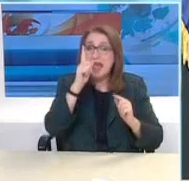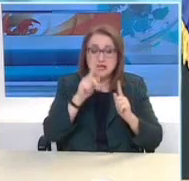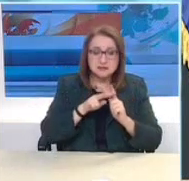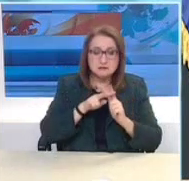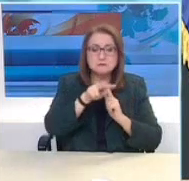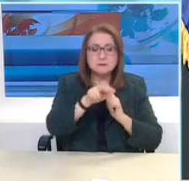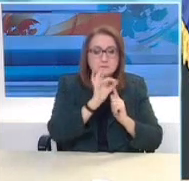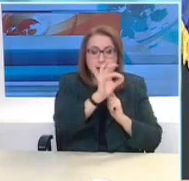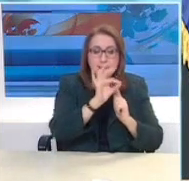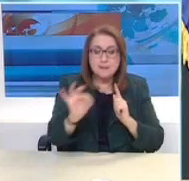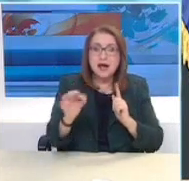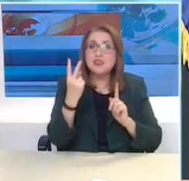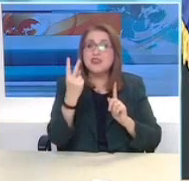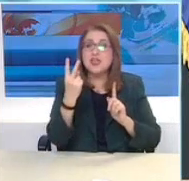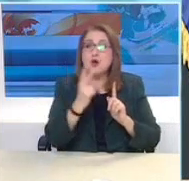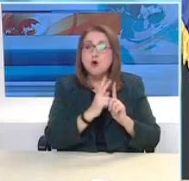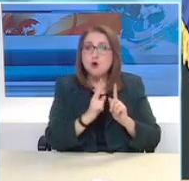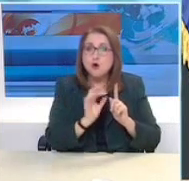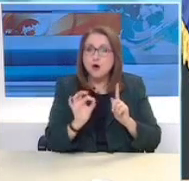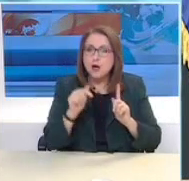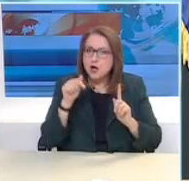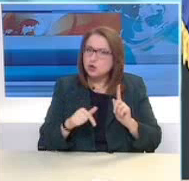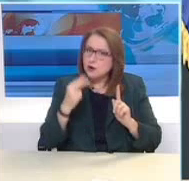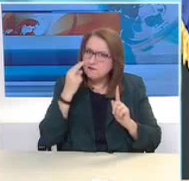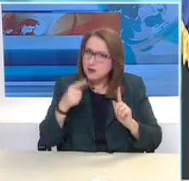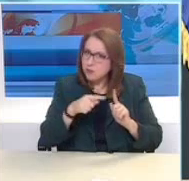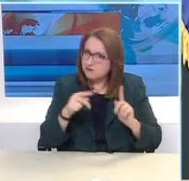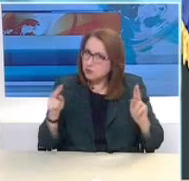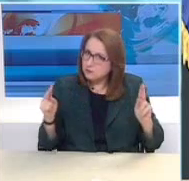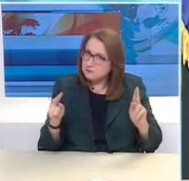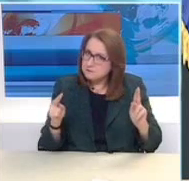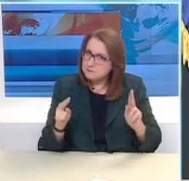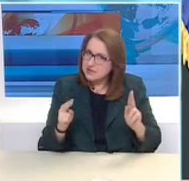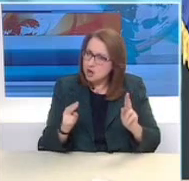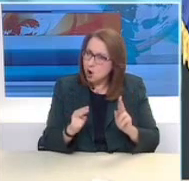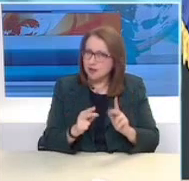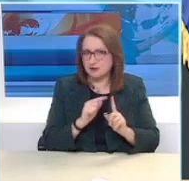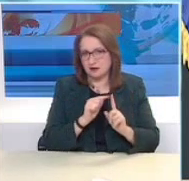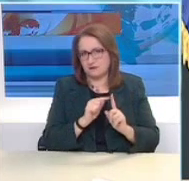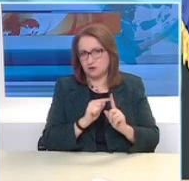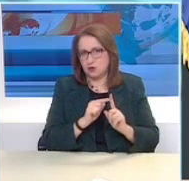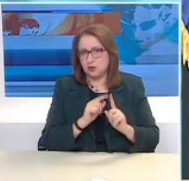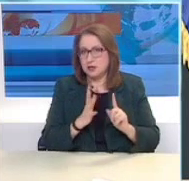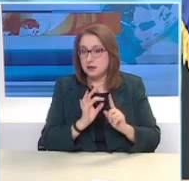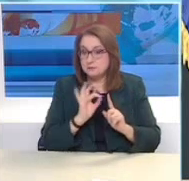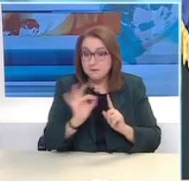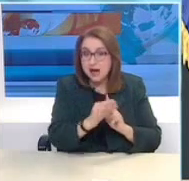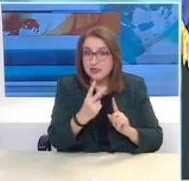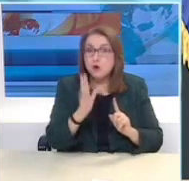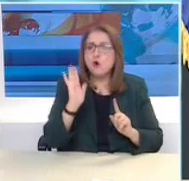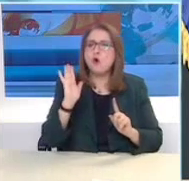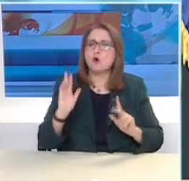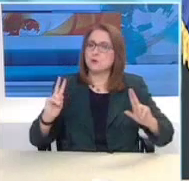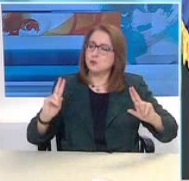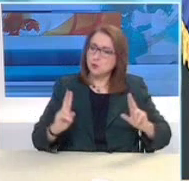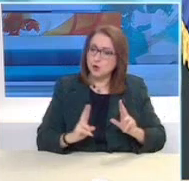άλλους 2, φαίνεται πως μειώνεται. Για όλα τα κράτη, το επιθυμητό αποτέλεσμα θα ήταν,